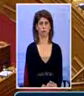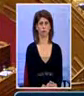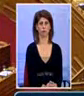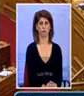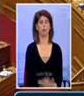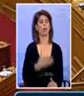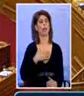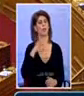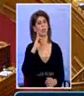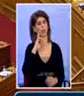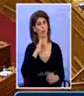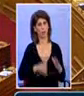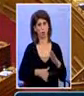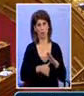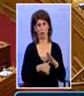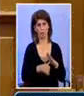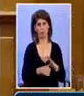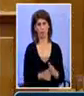Ευχαριστώ, κύριε Πρόεδρε.